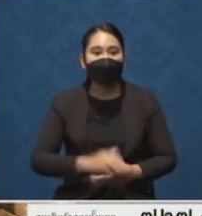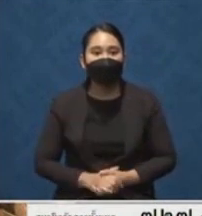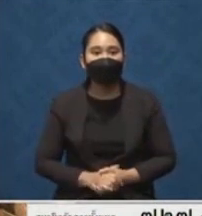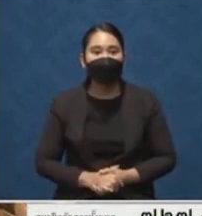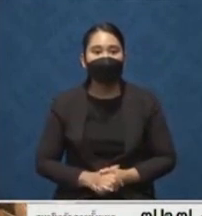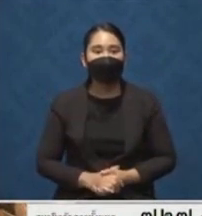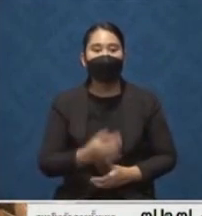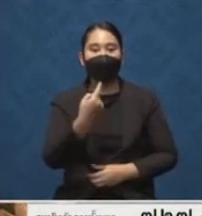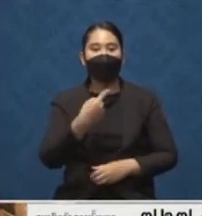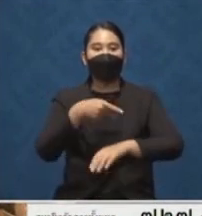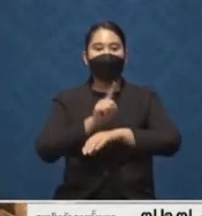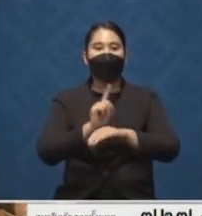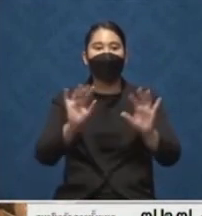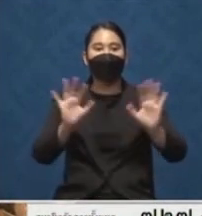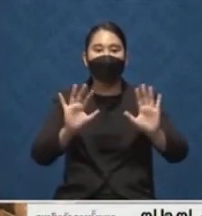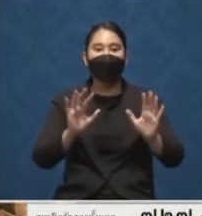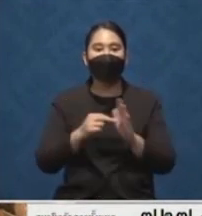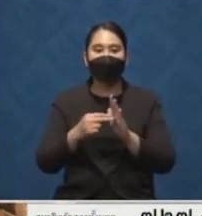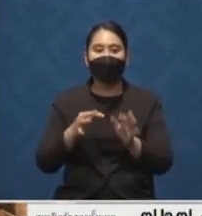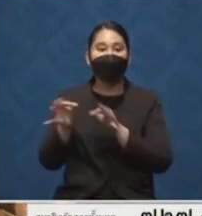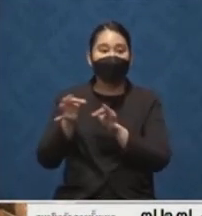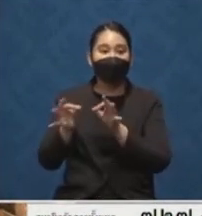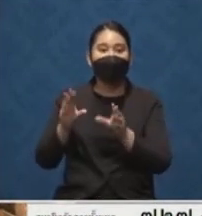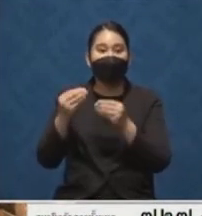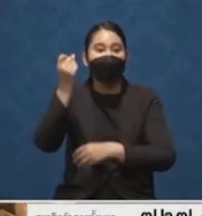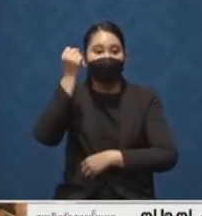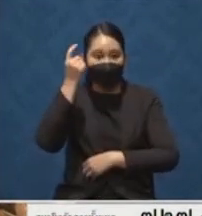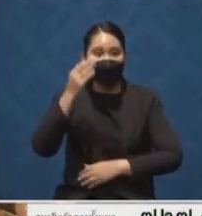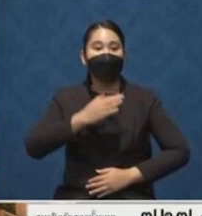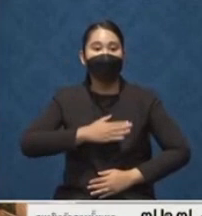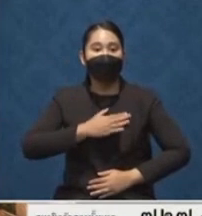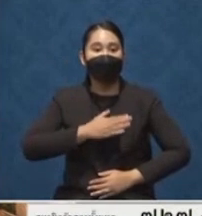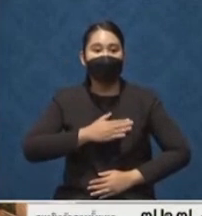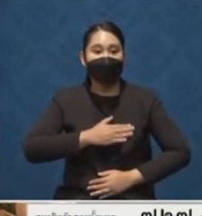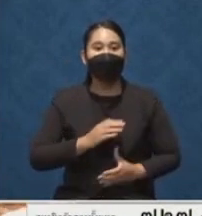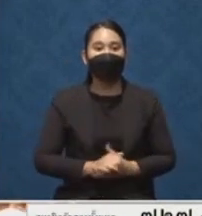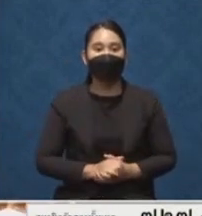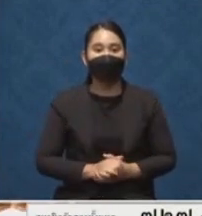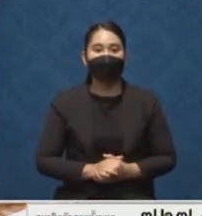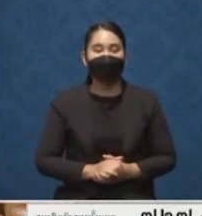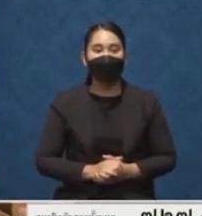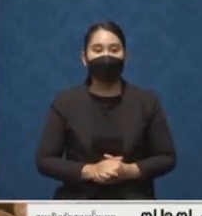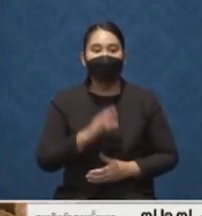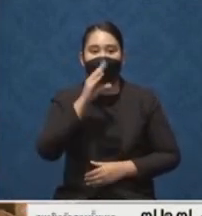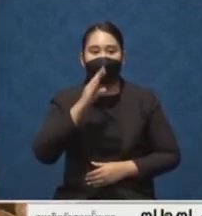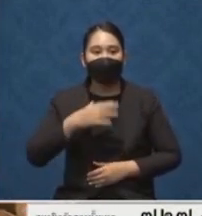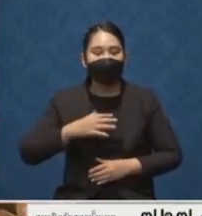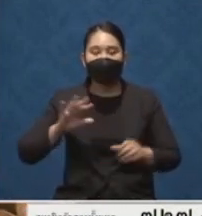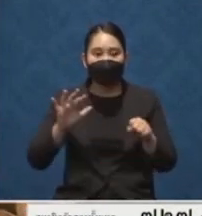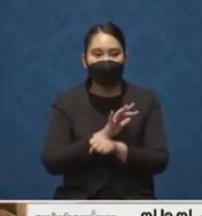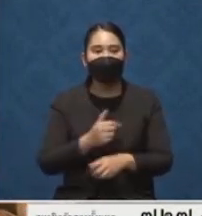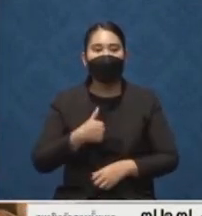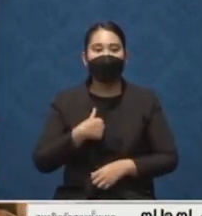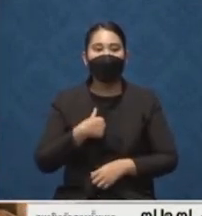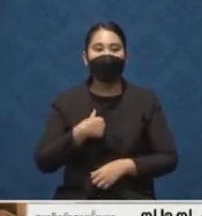ท่านประธานนะ ครับ ผมกำลังบอกให้ท่านเข้าใจว่าท่านใจเย็นๆนะครับฟังผมพูดให้หมดผมไม่ได้กล่